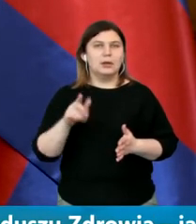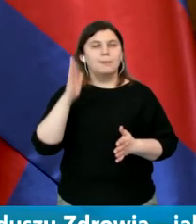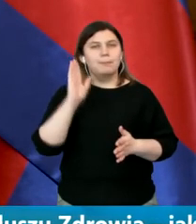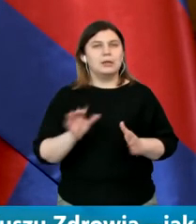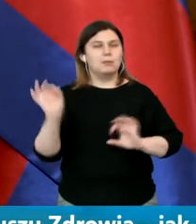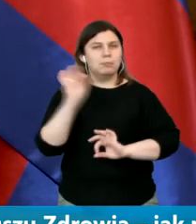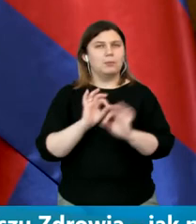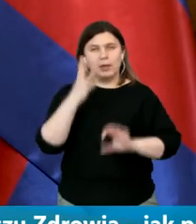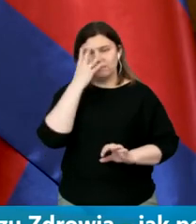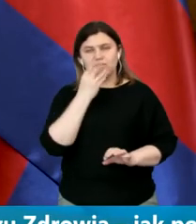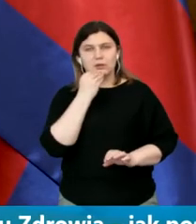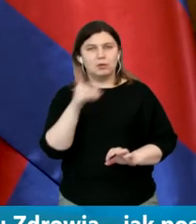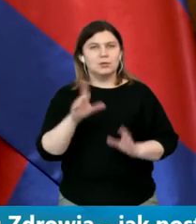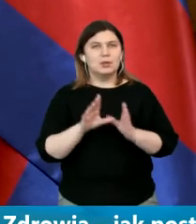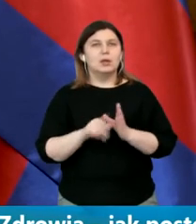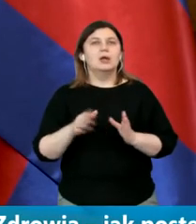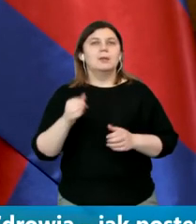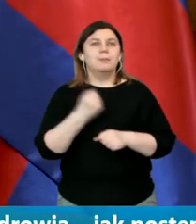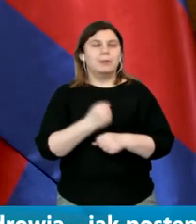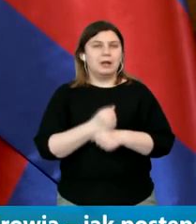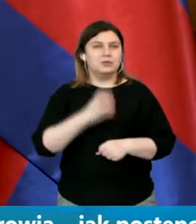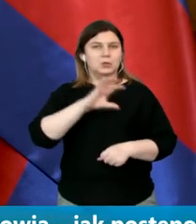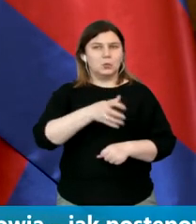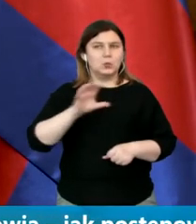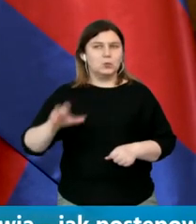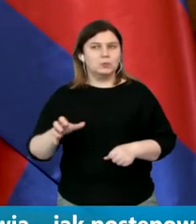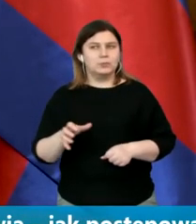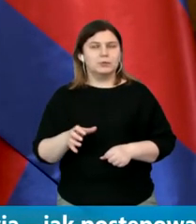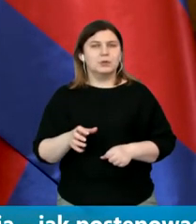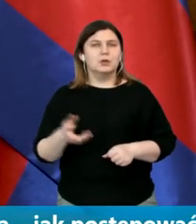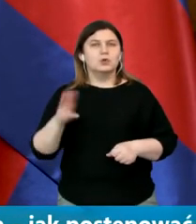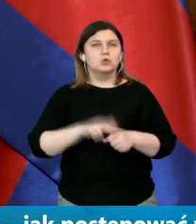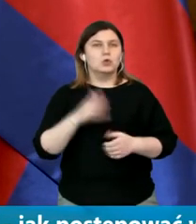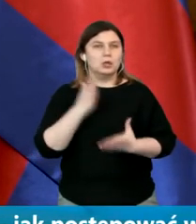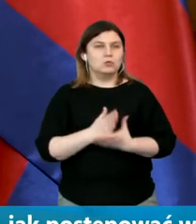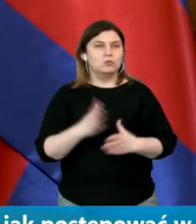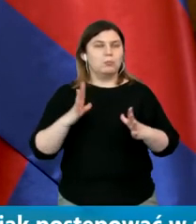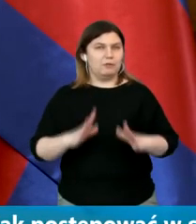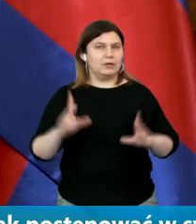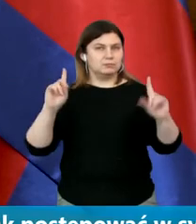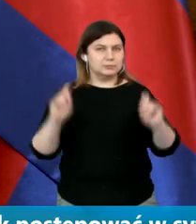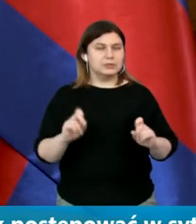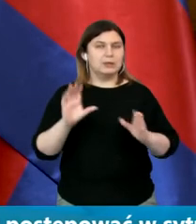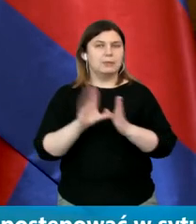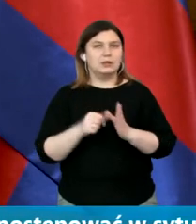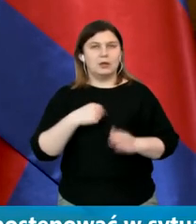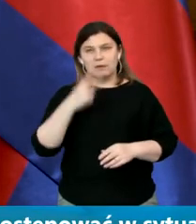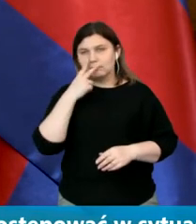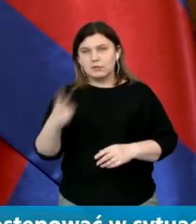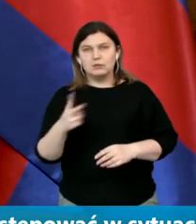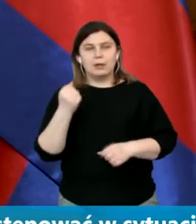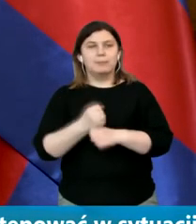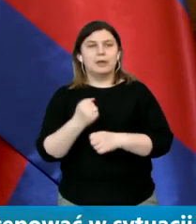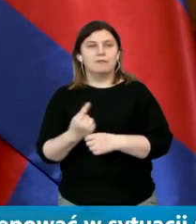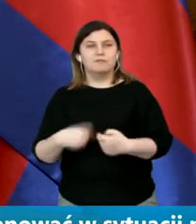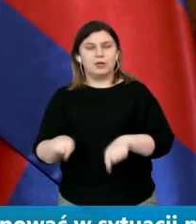ten wizerunek również przez pracę naszych ekip, które już powoli ruszają na miasto. Sam widziałem już pewne prace